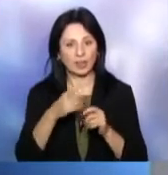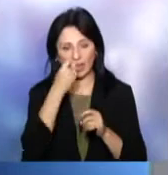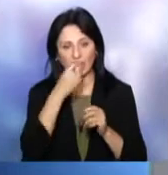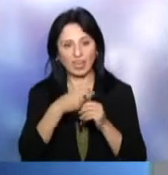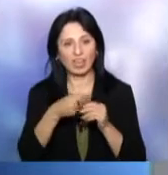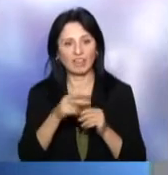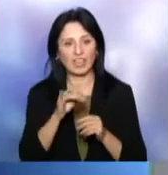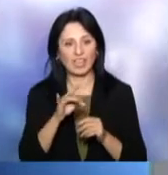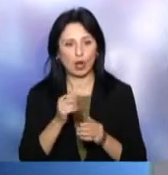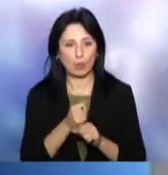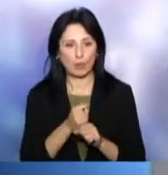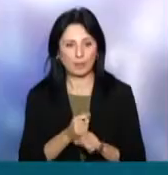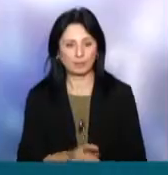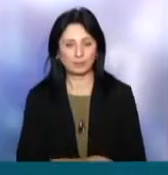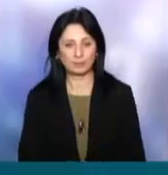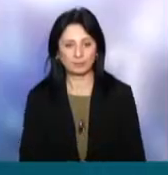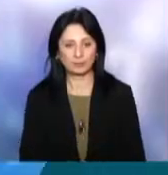მოეწყოთ.